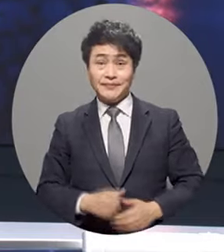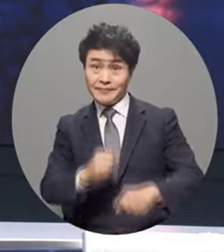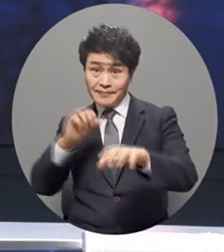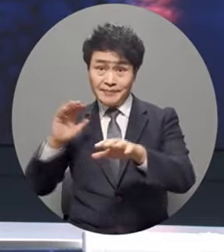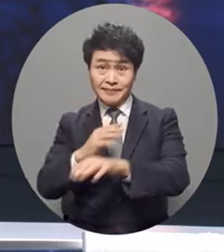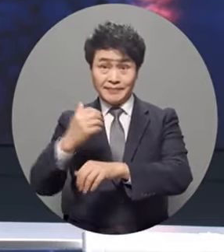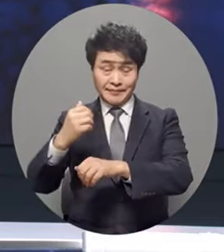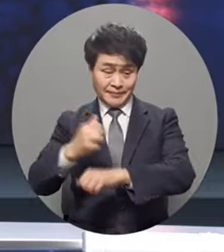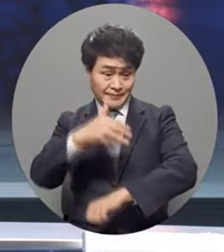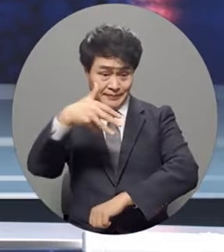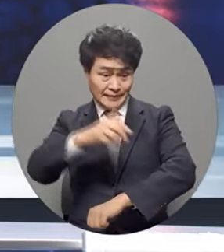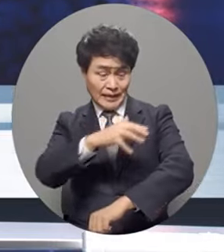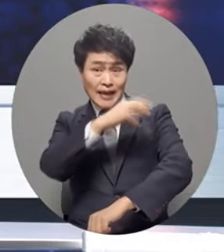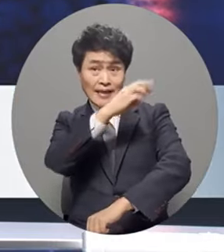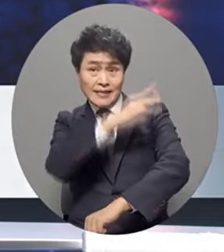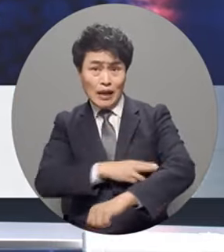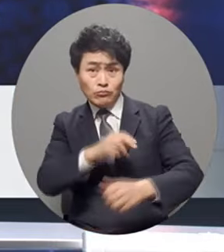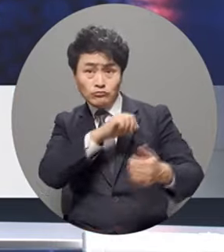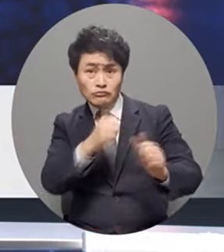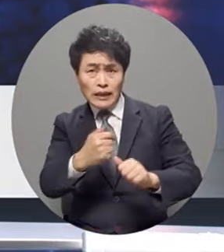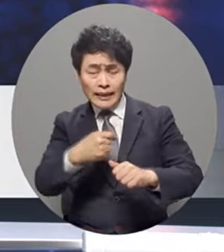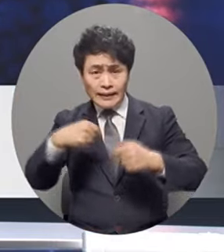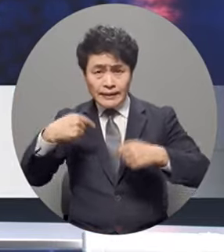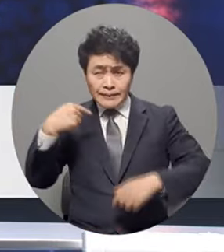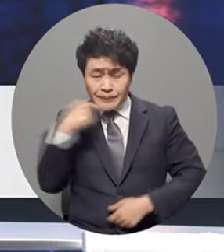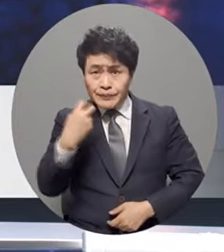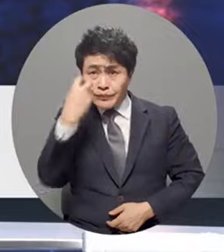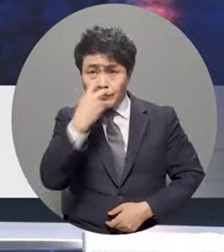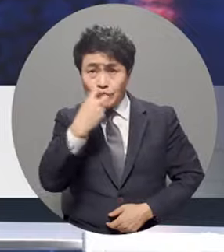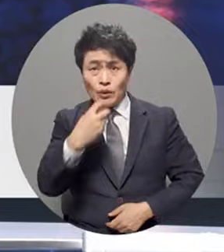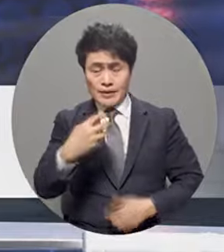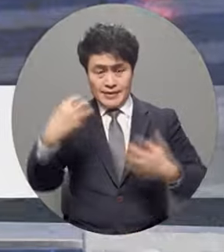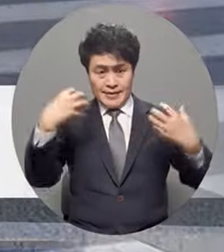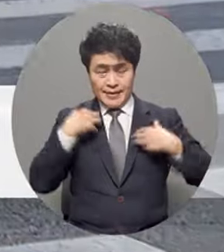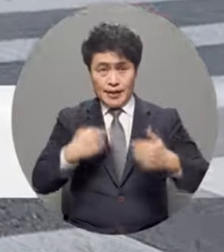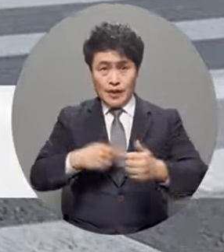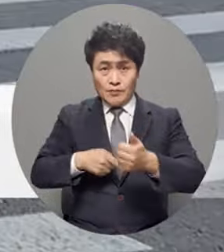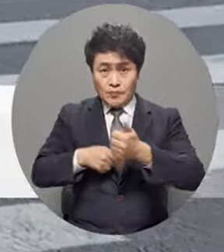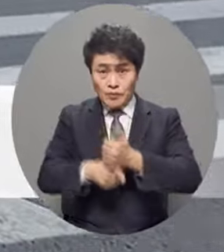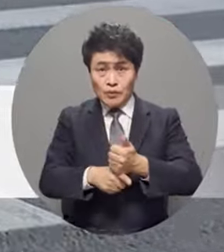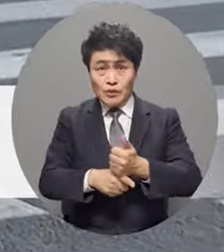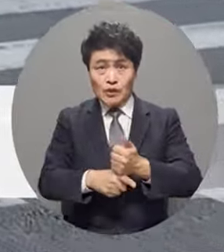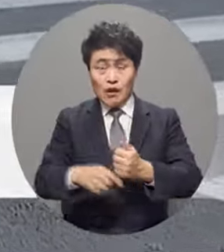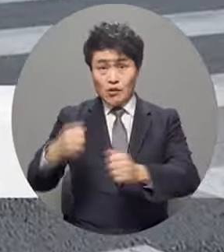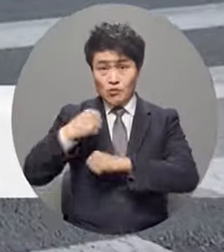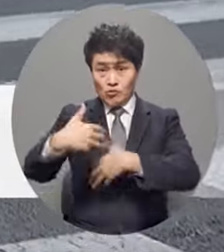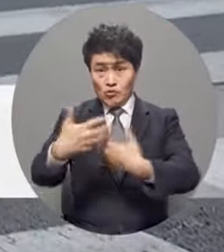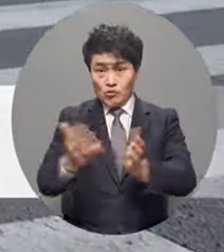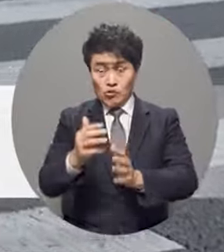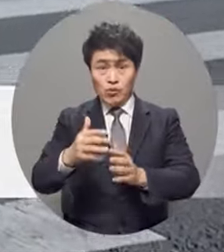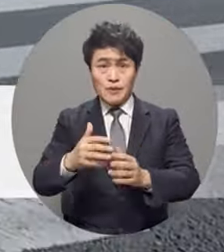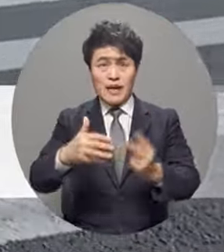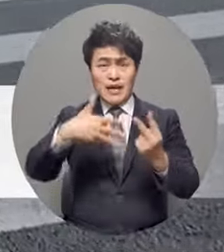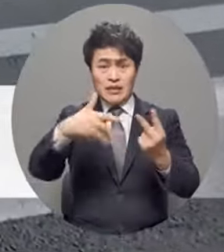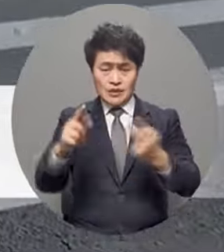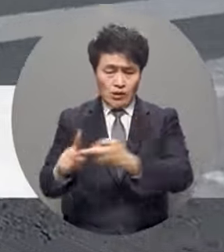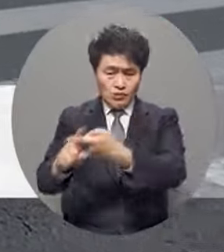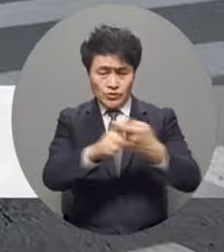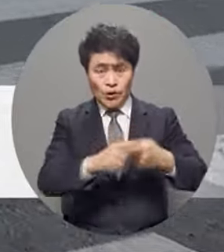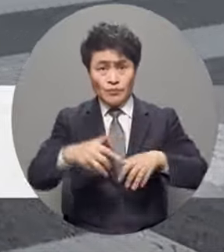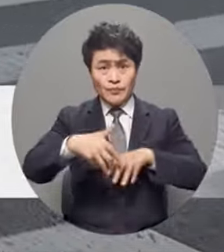해병대 최상병 순직 사건에 대한 철저한 진상규명과 책임자 처벌을 요구하는 해병대 예비역들의 2차 연대